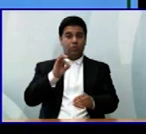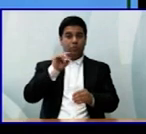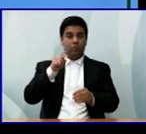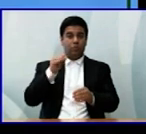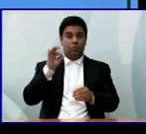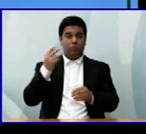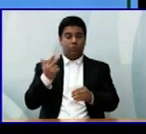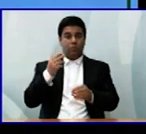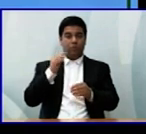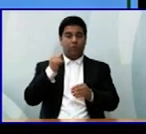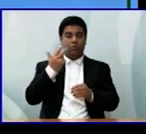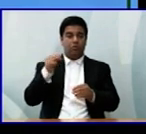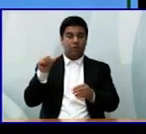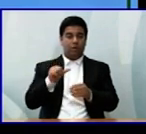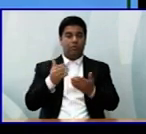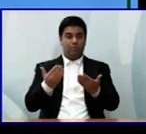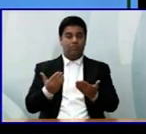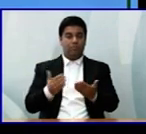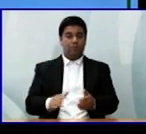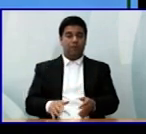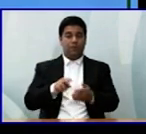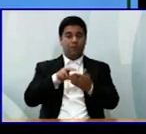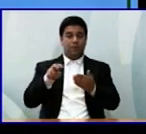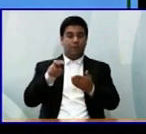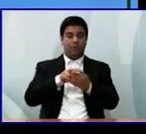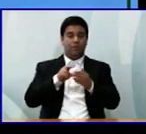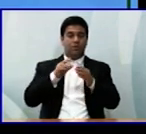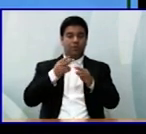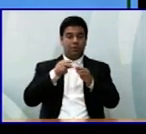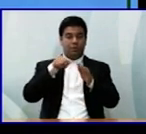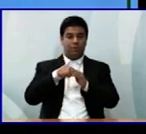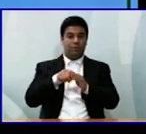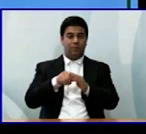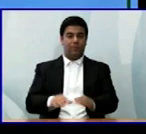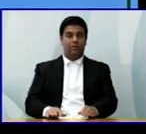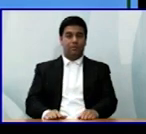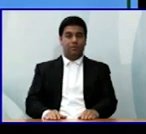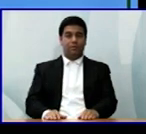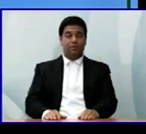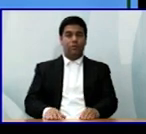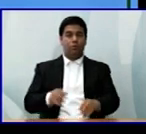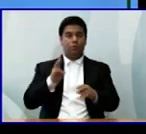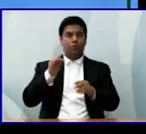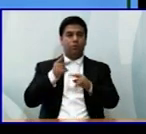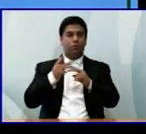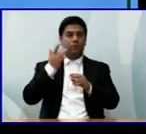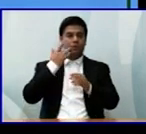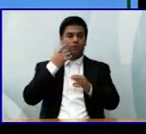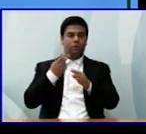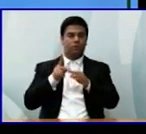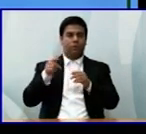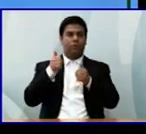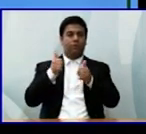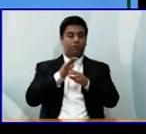0.13 va 3,5 javoblarga ega bo'ldik. Sakrash usuli. U har doim ham qo'l kelavermaydi.